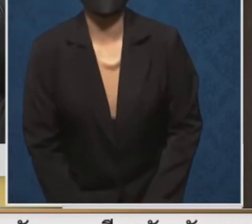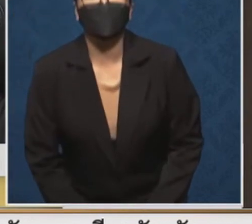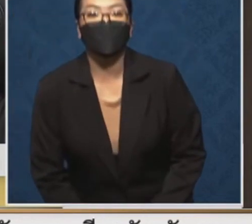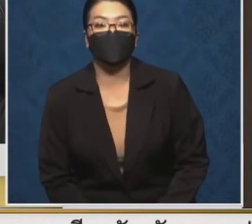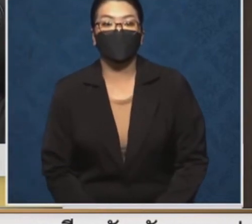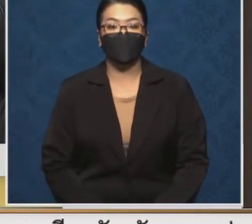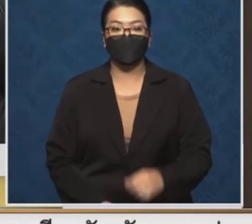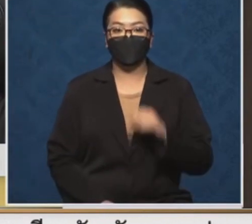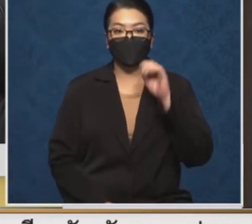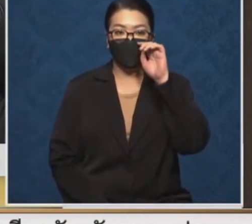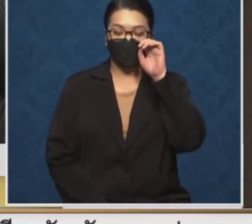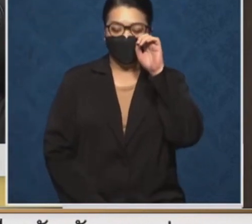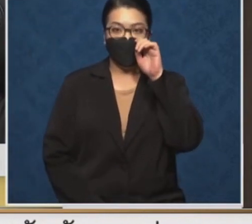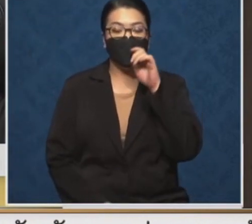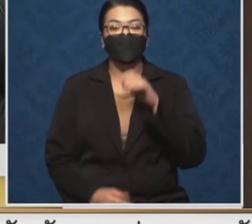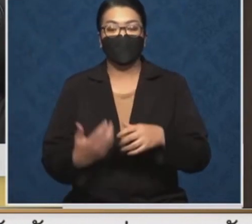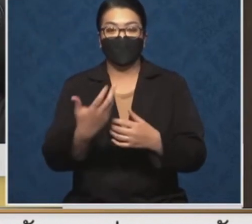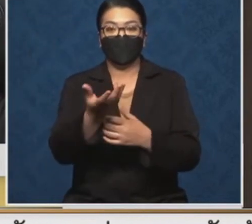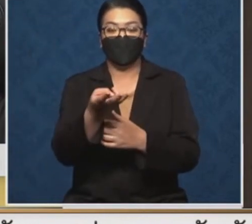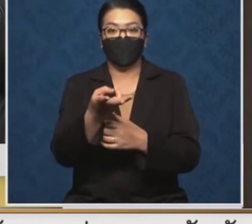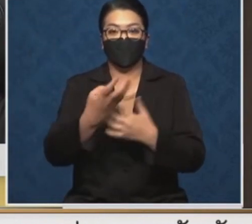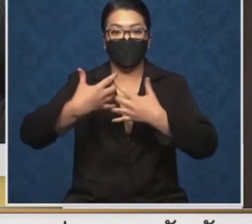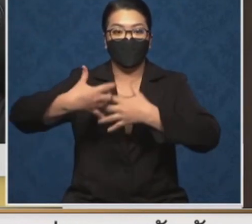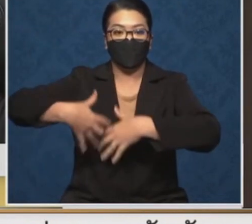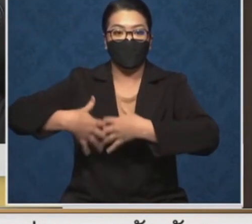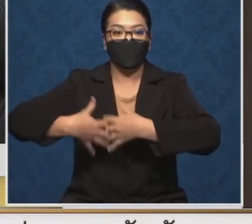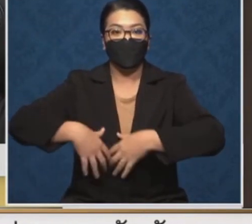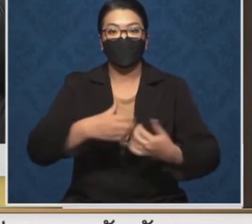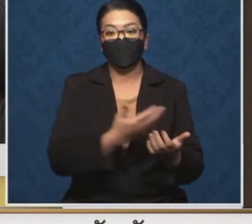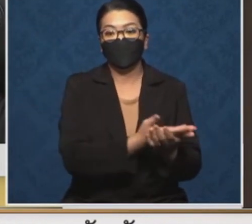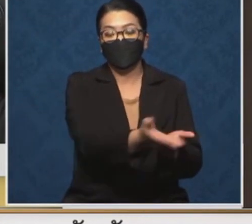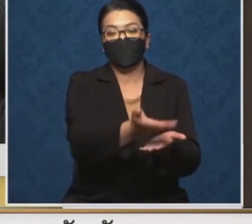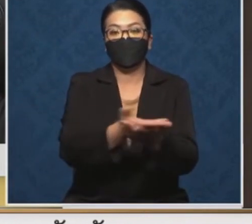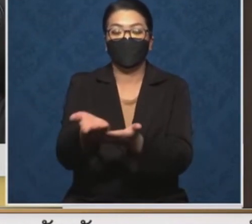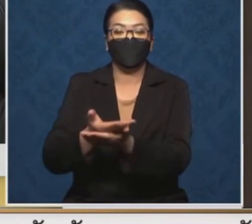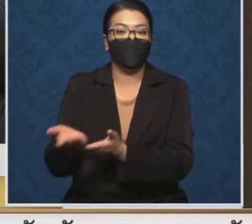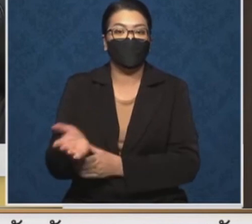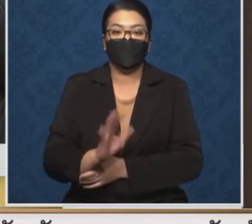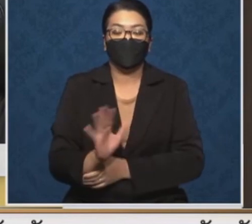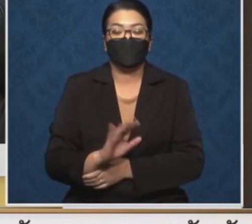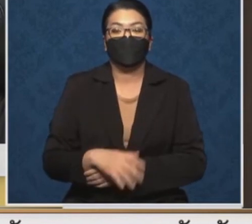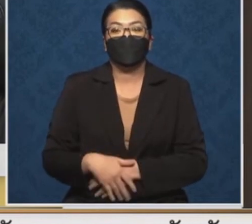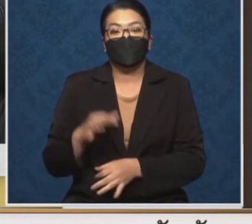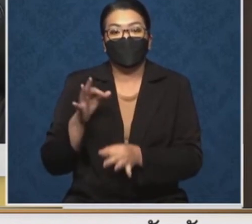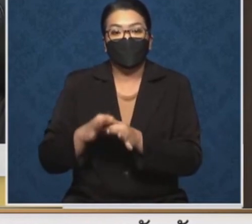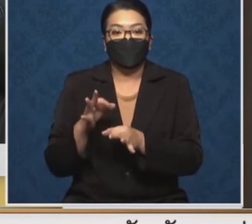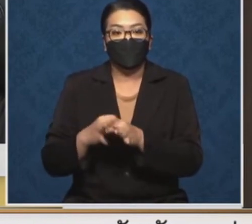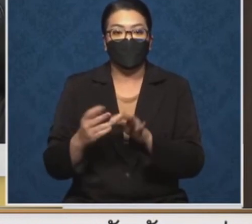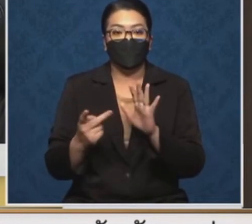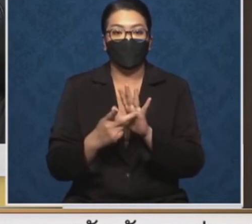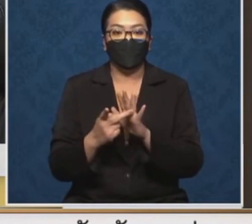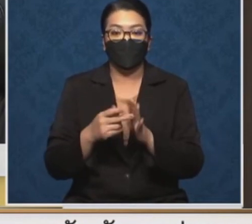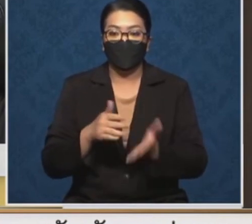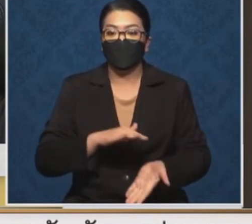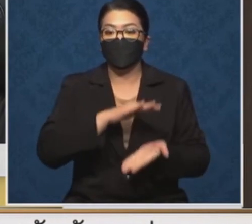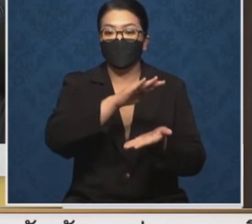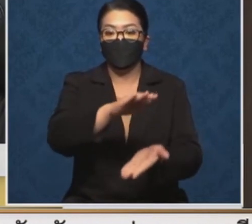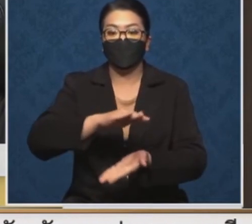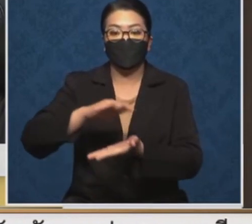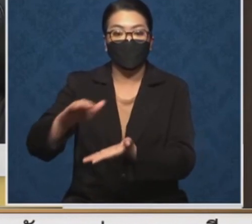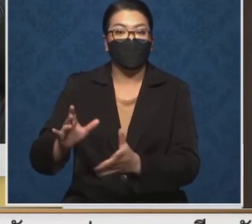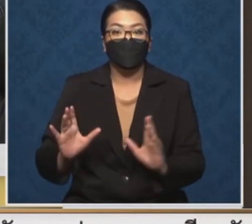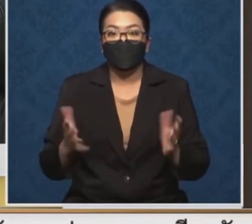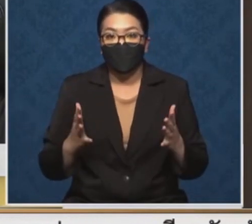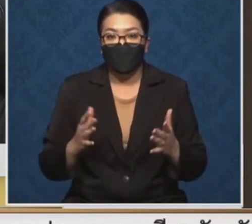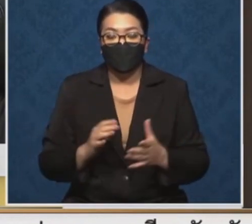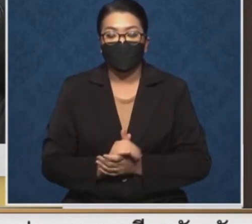ไม่มีเงินที่จะมาซื้อแต่ไม่มีเงินธนาคารก็ไม่ปล่อยเอาไปขายใครไก่ก็ไม่ซื้อนี่